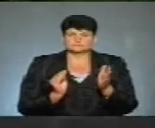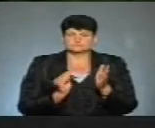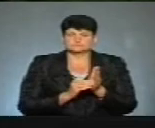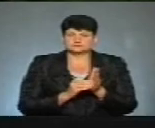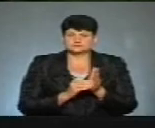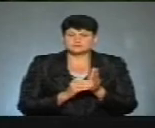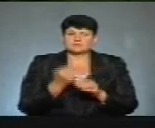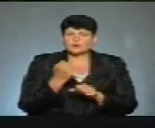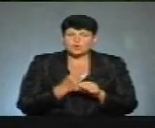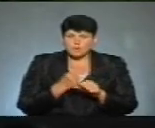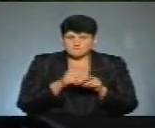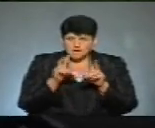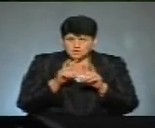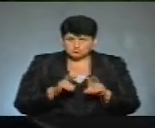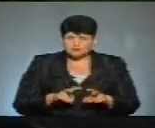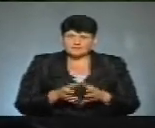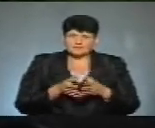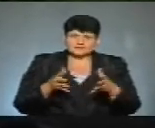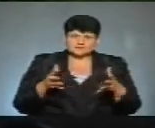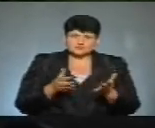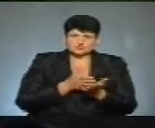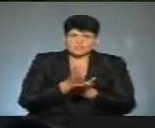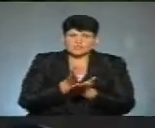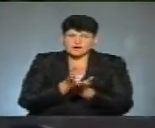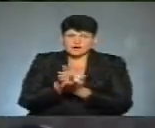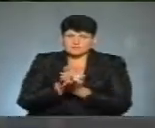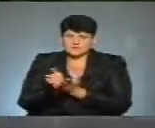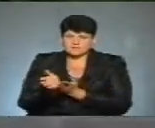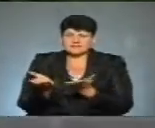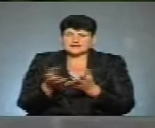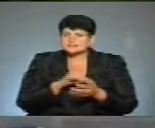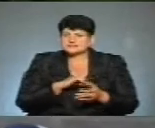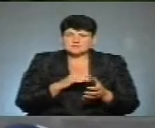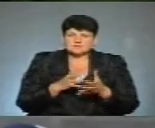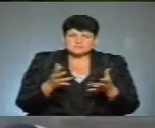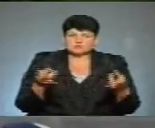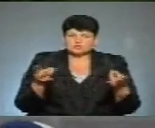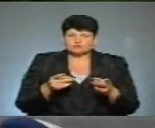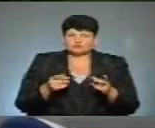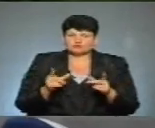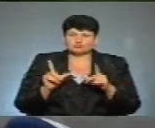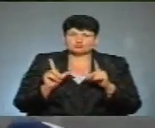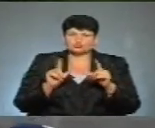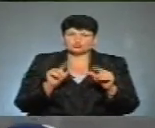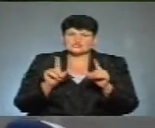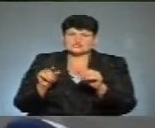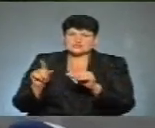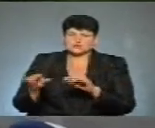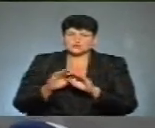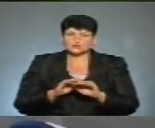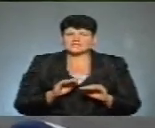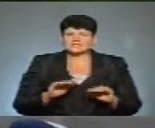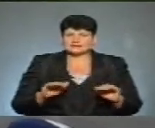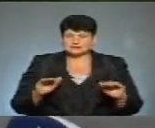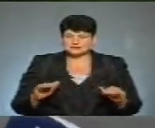Ми опрацювали найбільш насичені напрямки, де найбільше потребують доїзду діти,